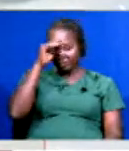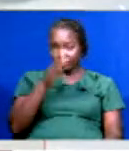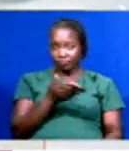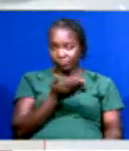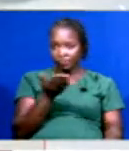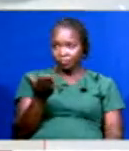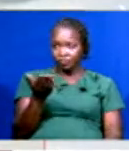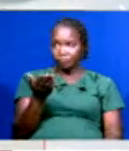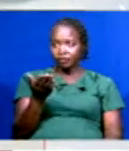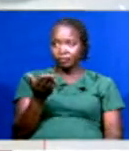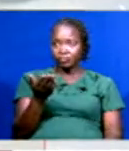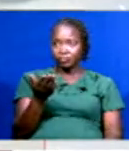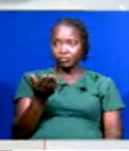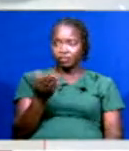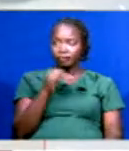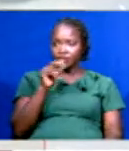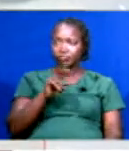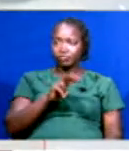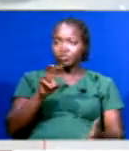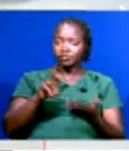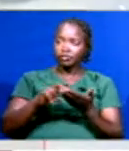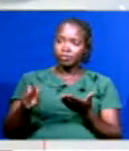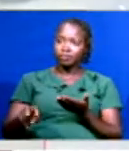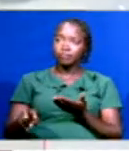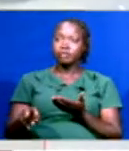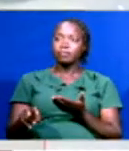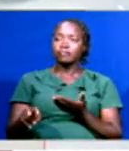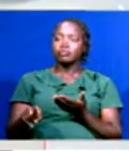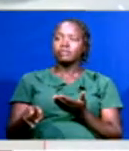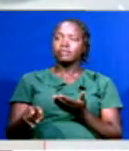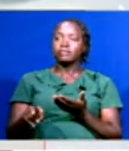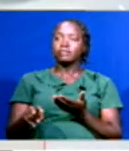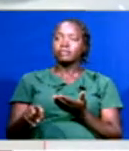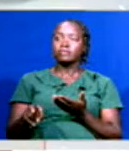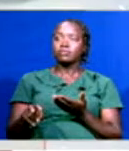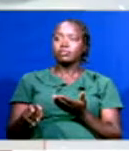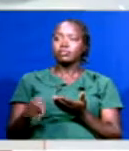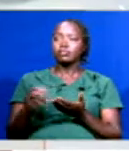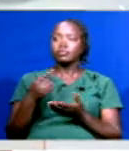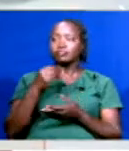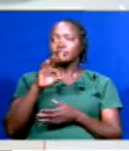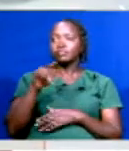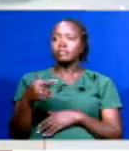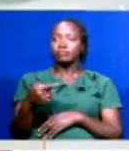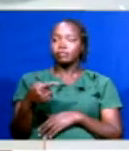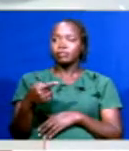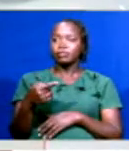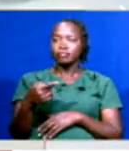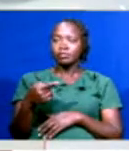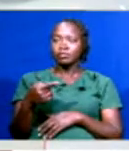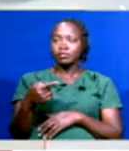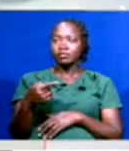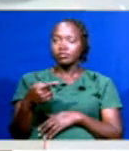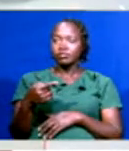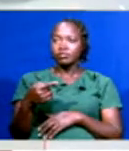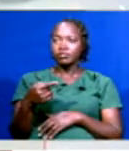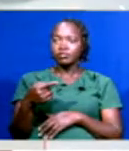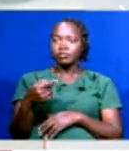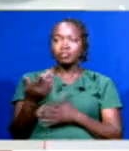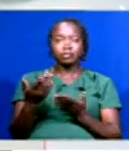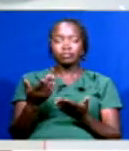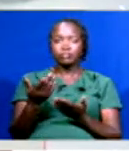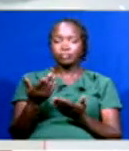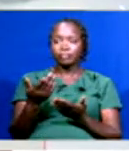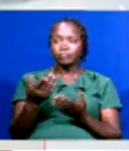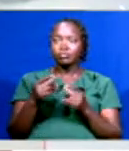You people don't take advantage vile nilisema. Ile nilisema 3000 ni ya Pastor Dorcas. Wewe patia mama ya kwako